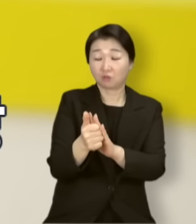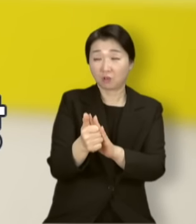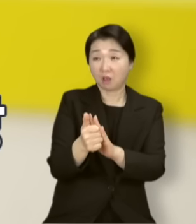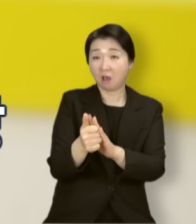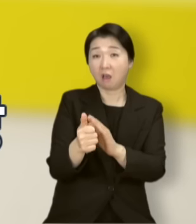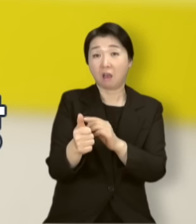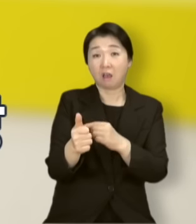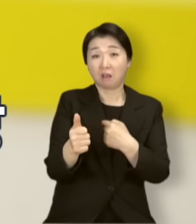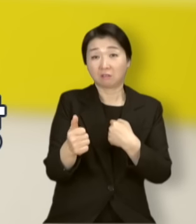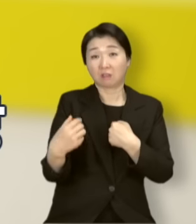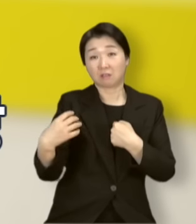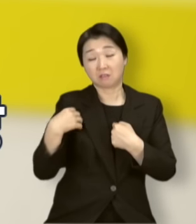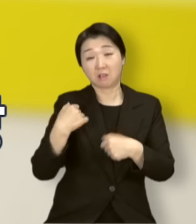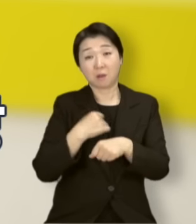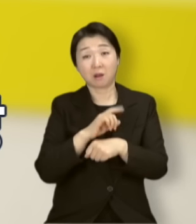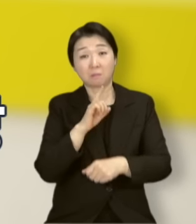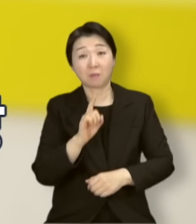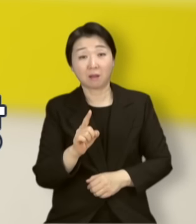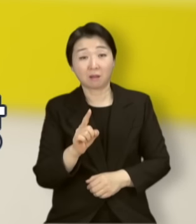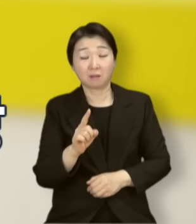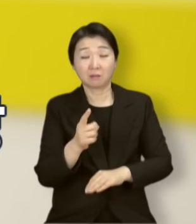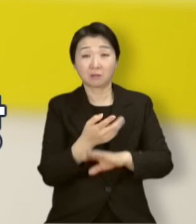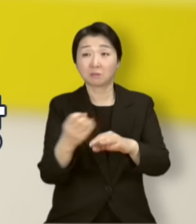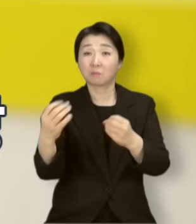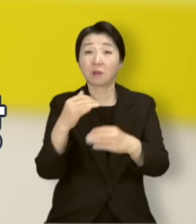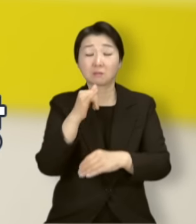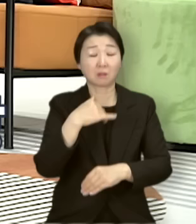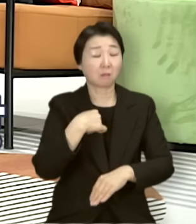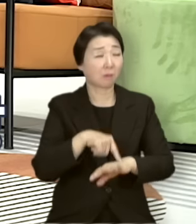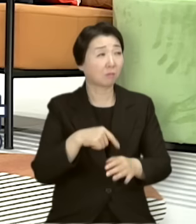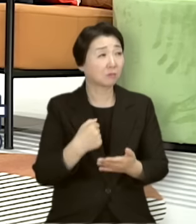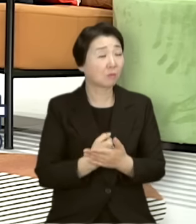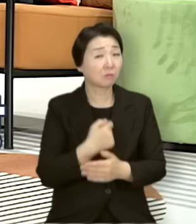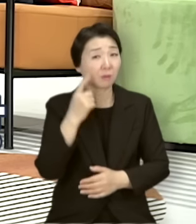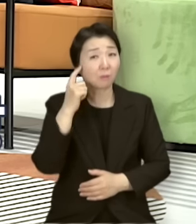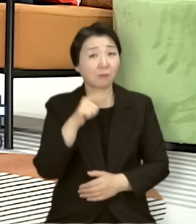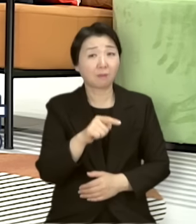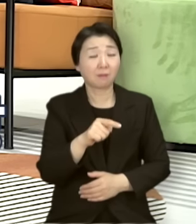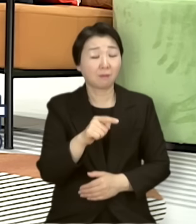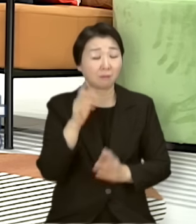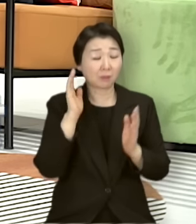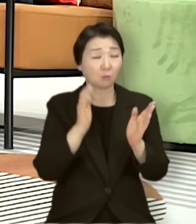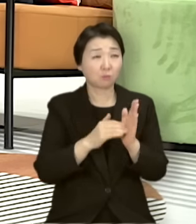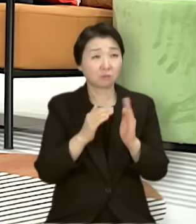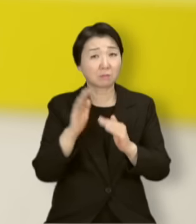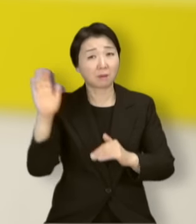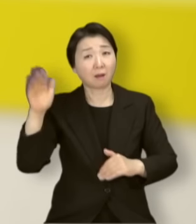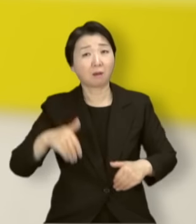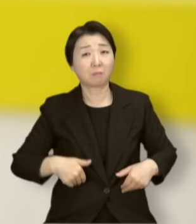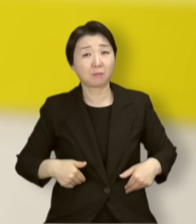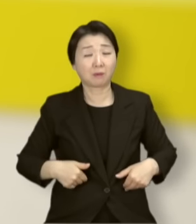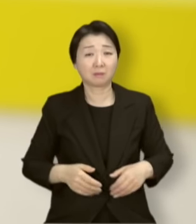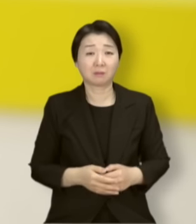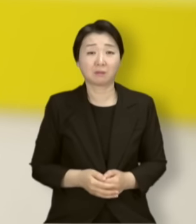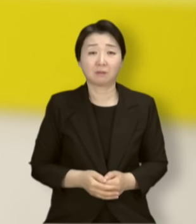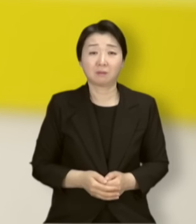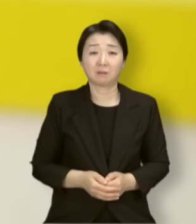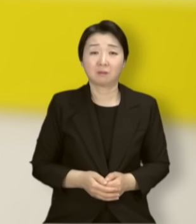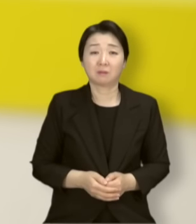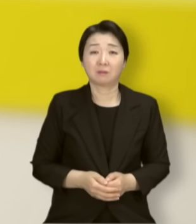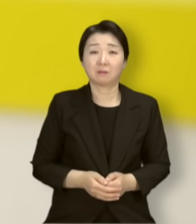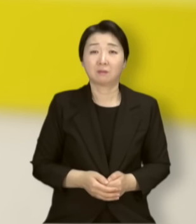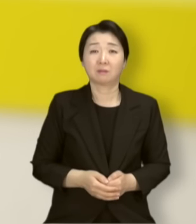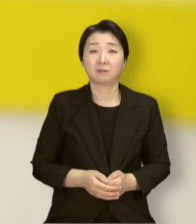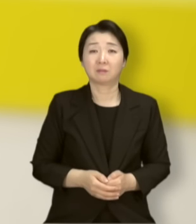하라고. 딴 분들도. 예. 제가 되게 서운했어요. 왜요? 전 공부 끝나 집에 가야 되는데 네.